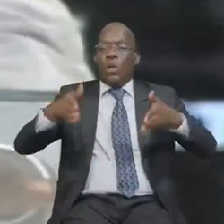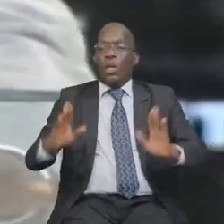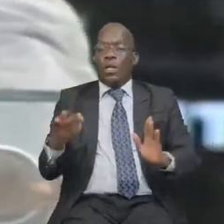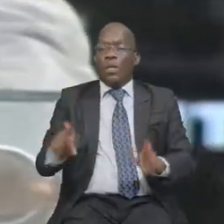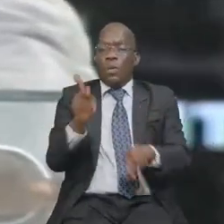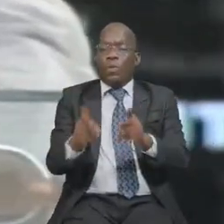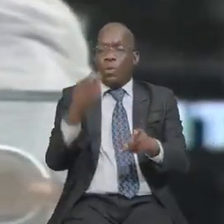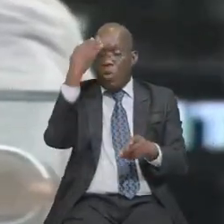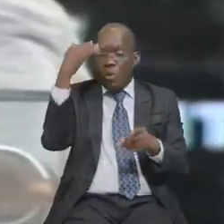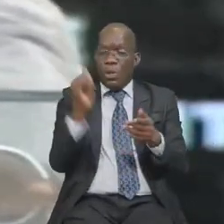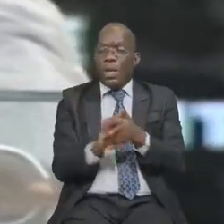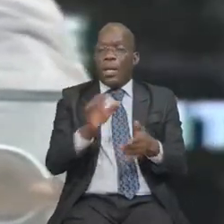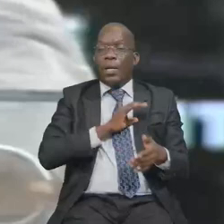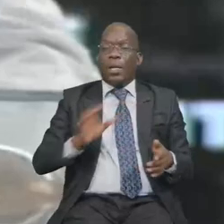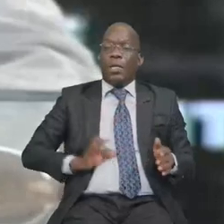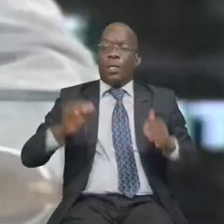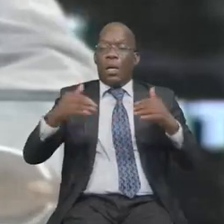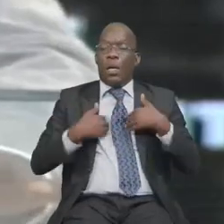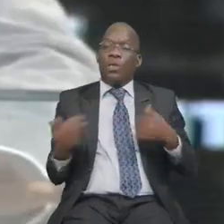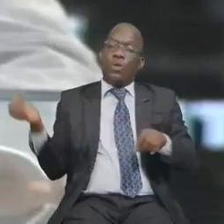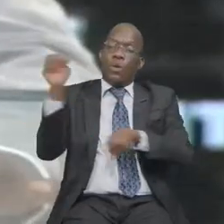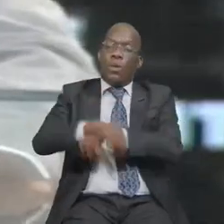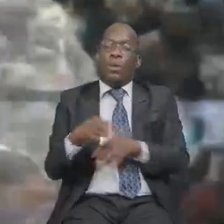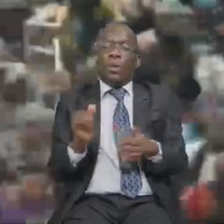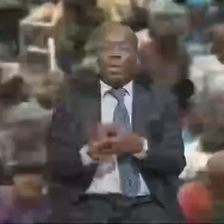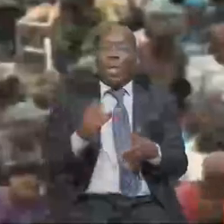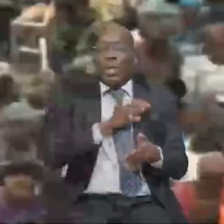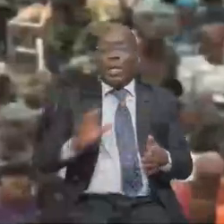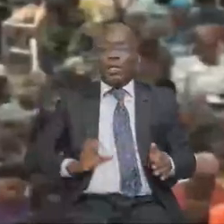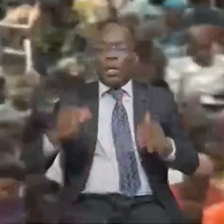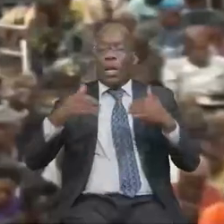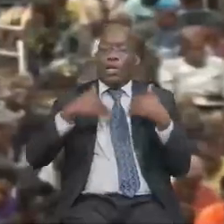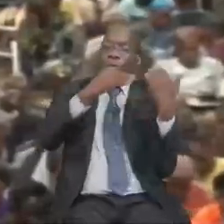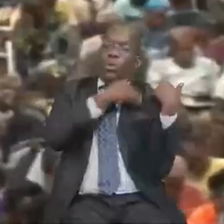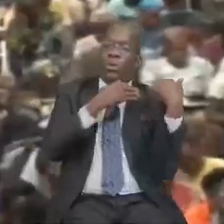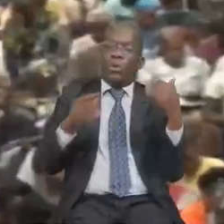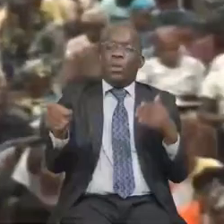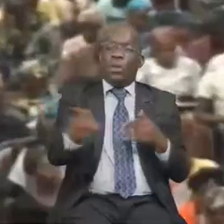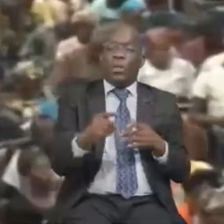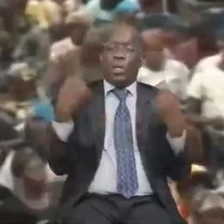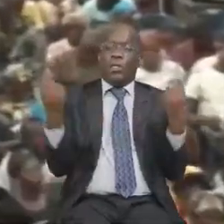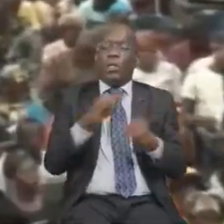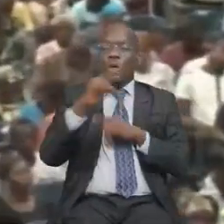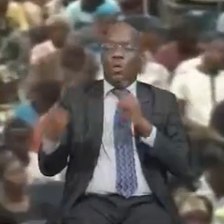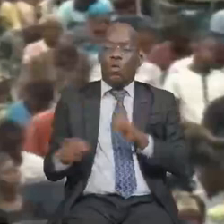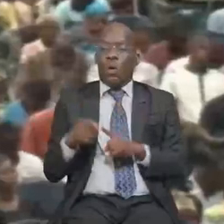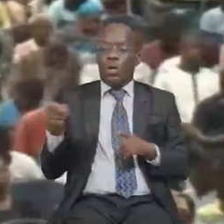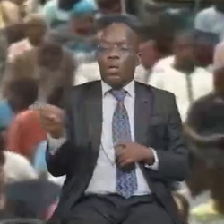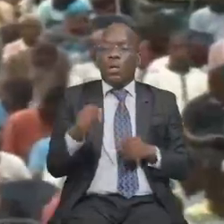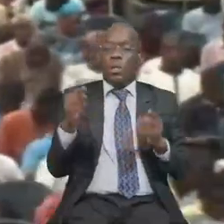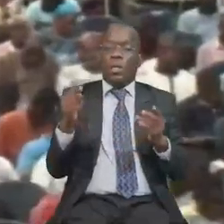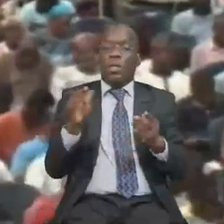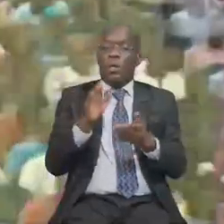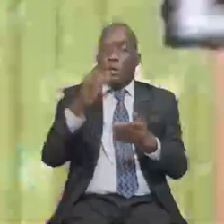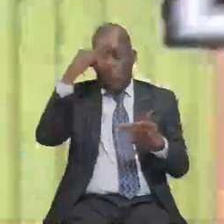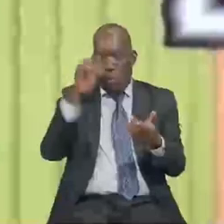Christ a vaincu. Et que Christ a porté leur péché. Et dès qu'ils croient, ils parviendront au